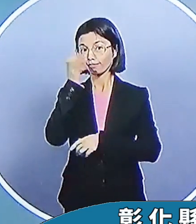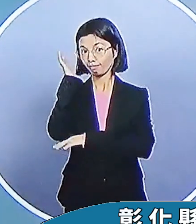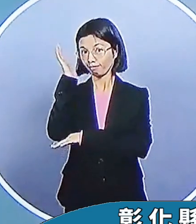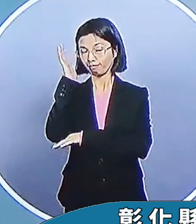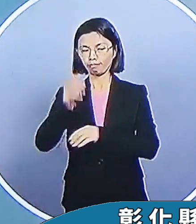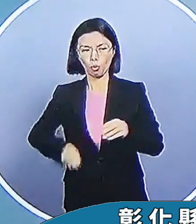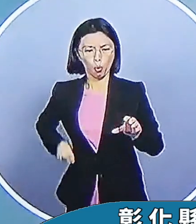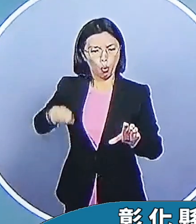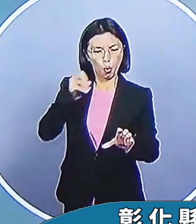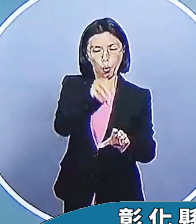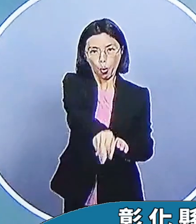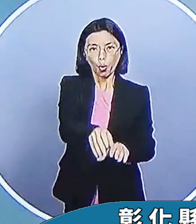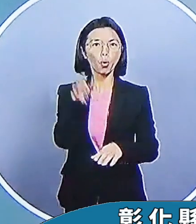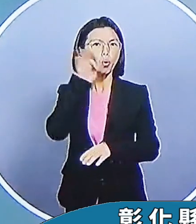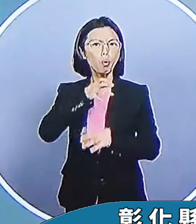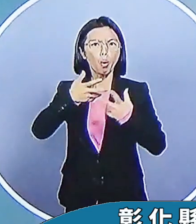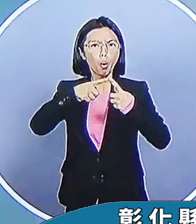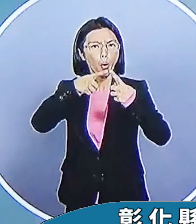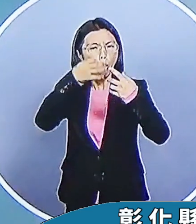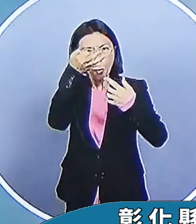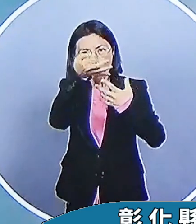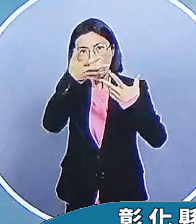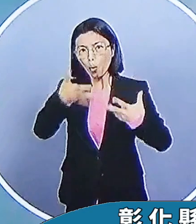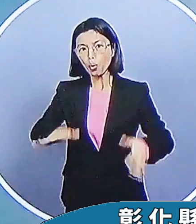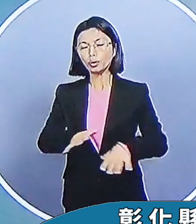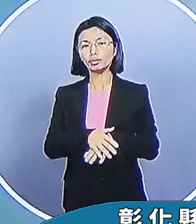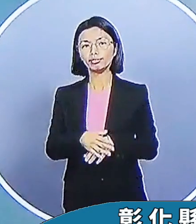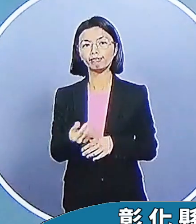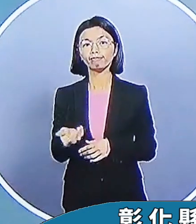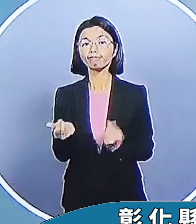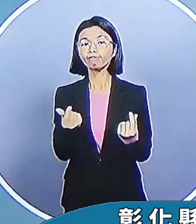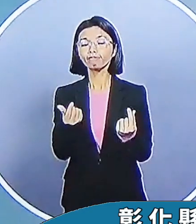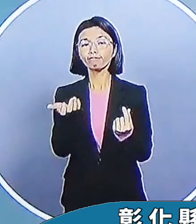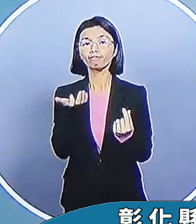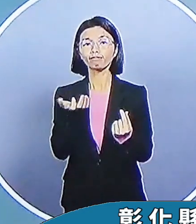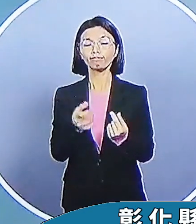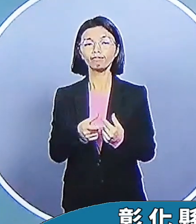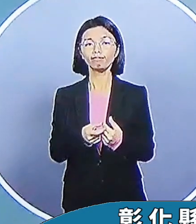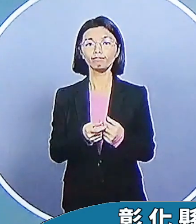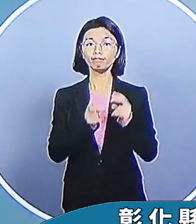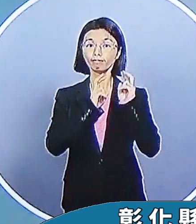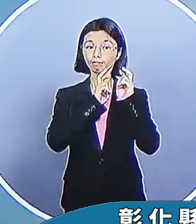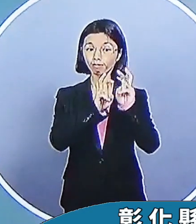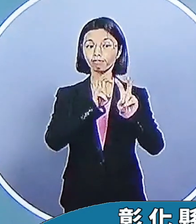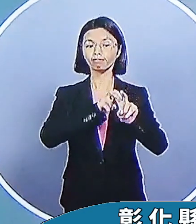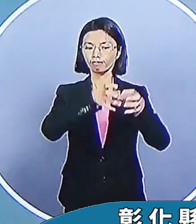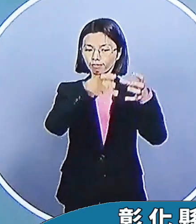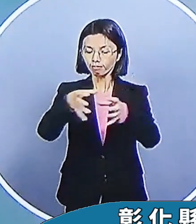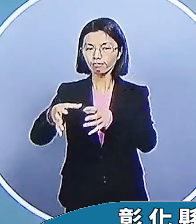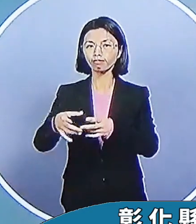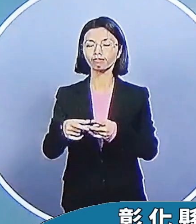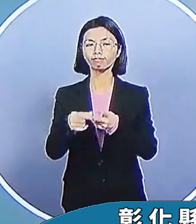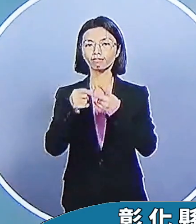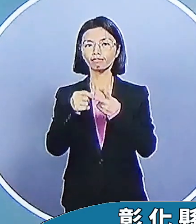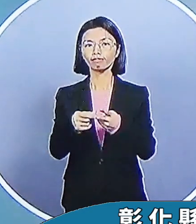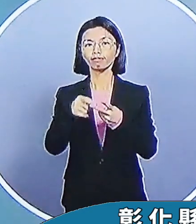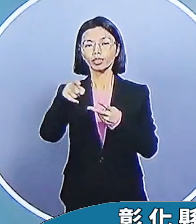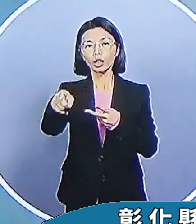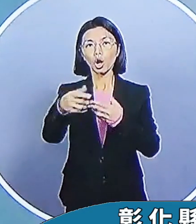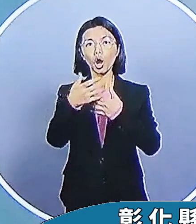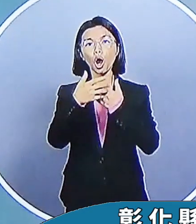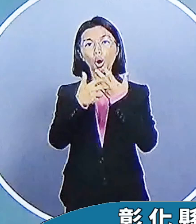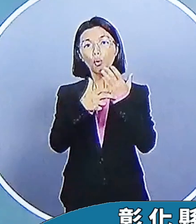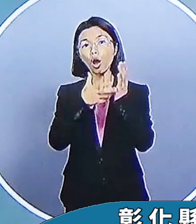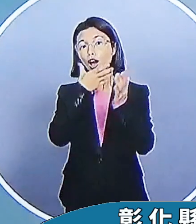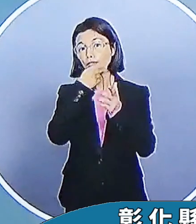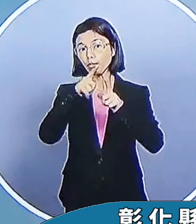挹注彰化的经费非常的多，不论是我拄啊讲的咱的轨道建设也好，或者是我们的卫福大